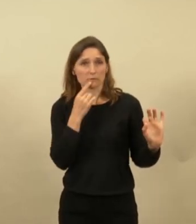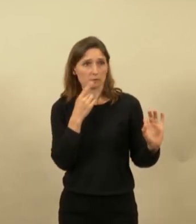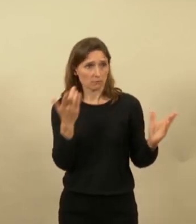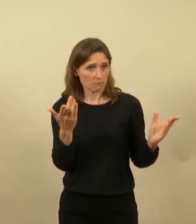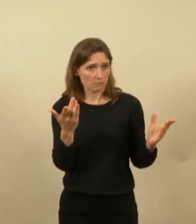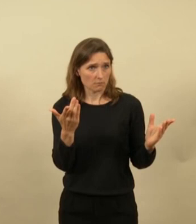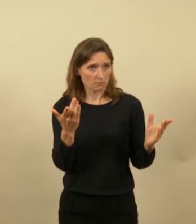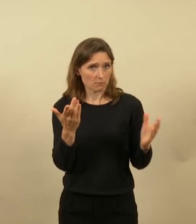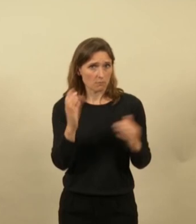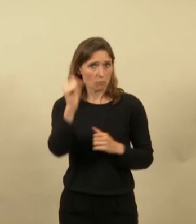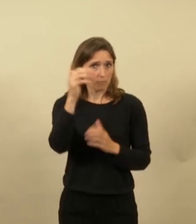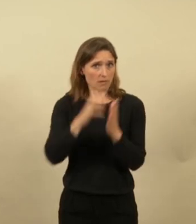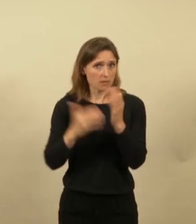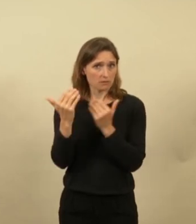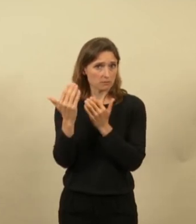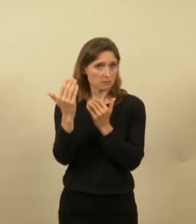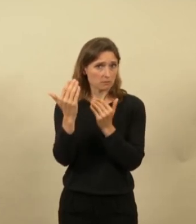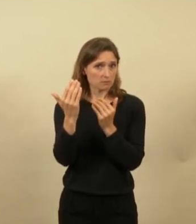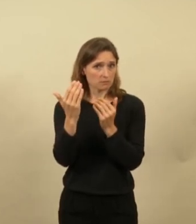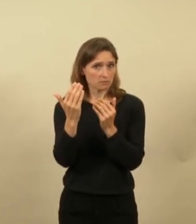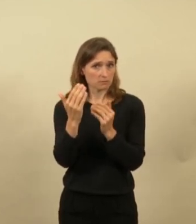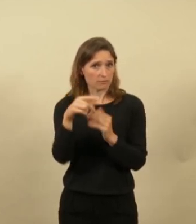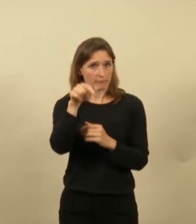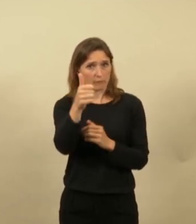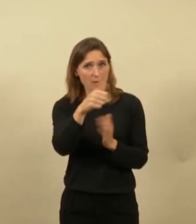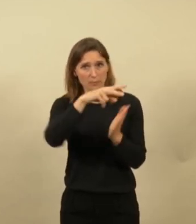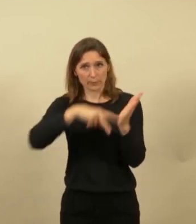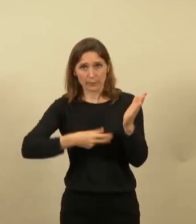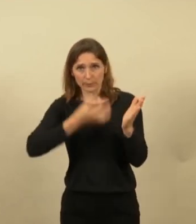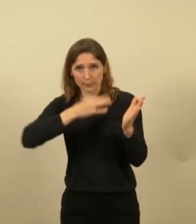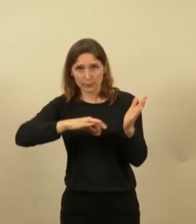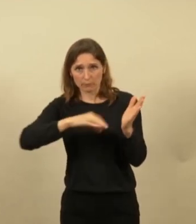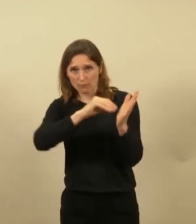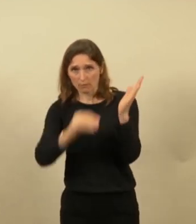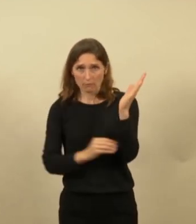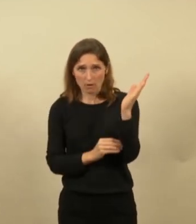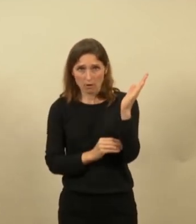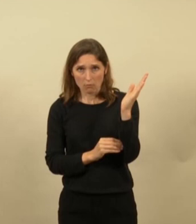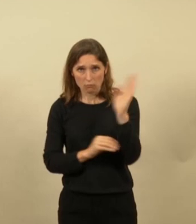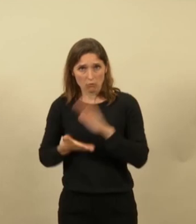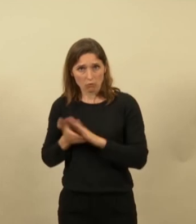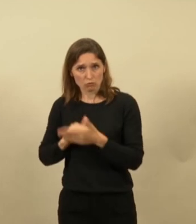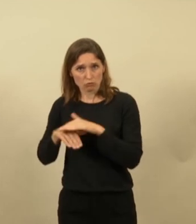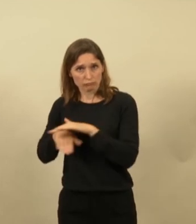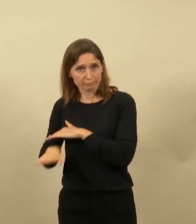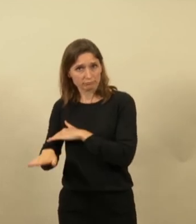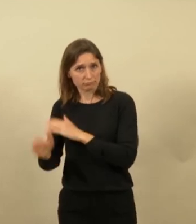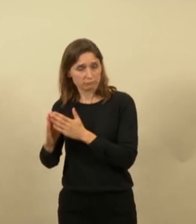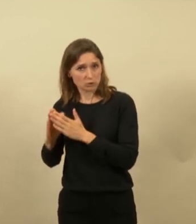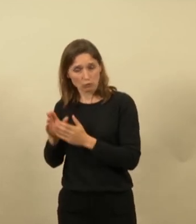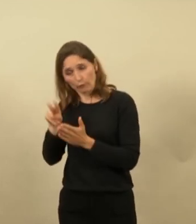un votre premier texte vous avez lu en amendement ou vous le rangez un relief chez vous vous le rangez très bien